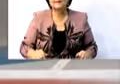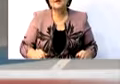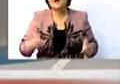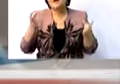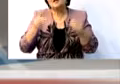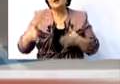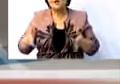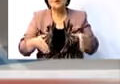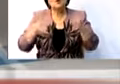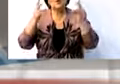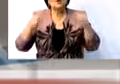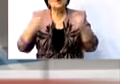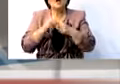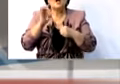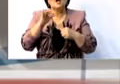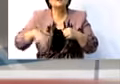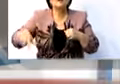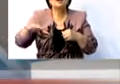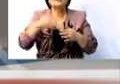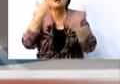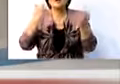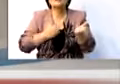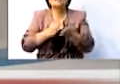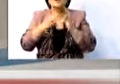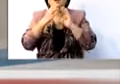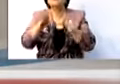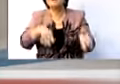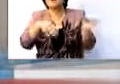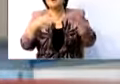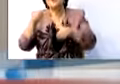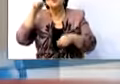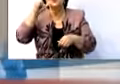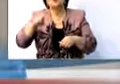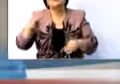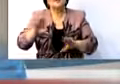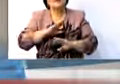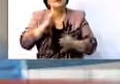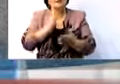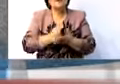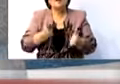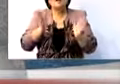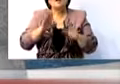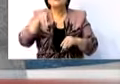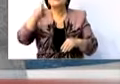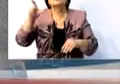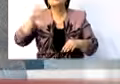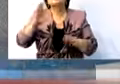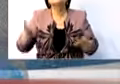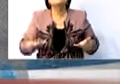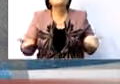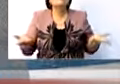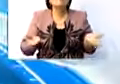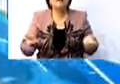Тағы да жол апаты. Арал қаласы маңында халықаралық бағыттағы автобус аударылып, өзбек азаматы қаза тапты. Қалған жолаушылардың жайы қалай?